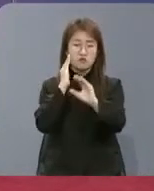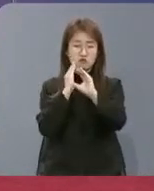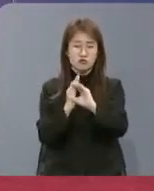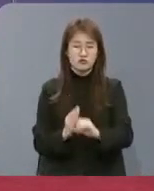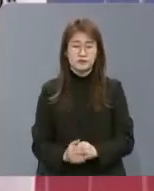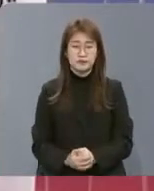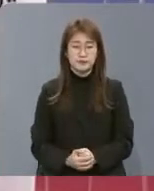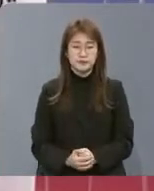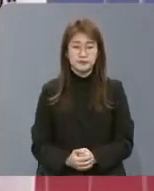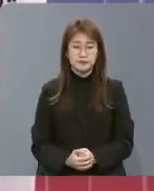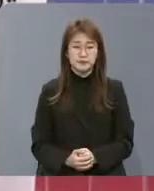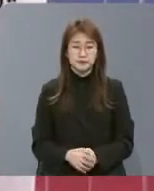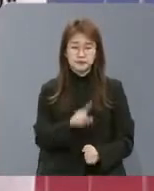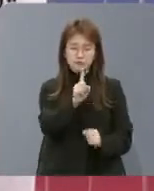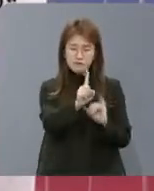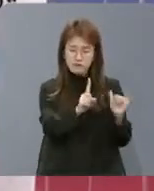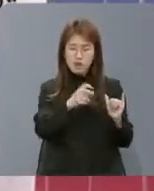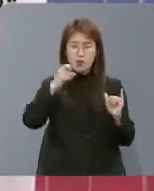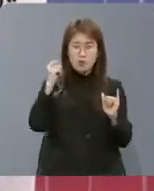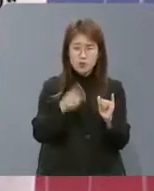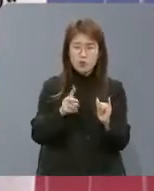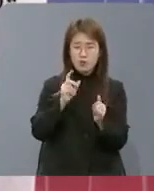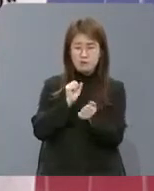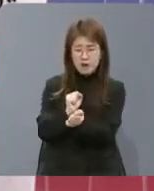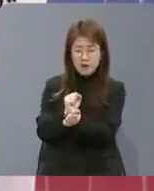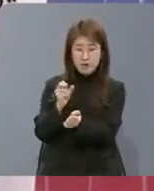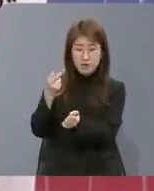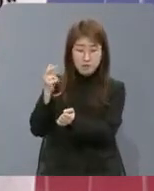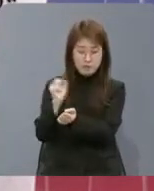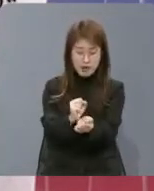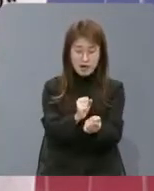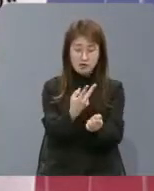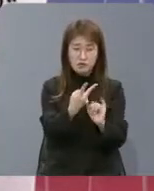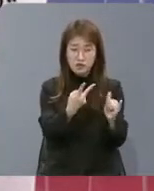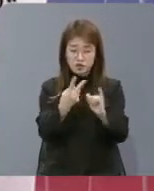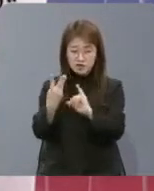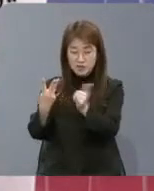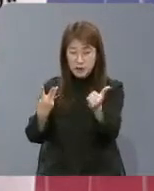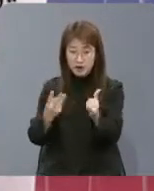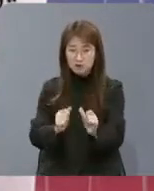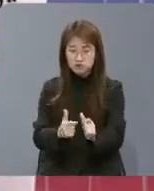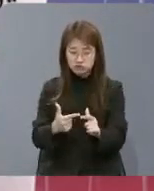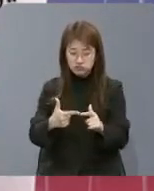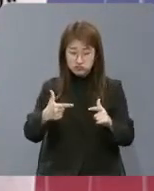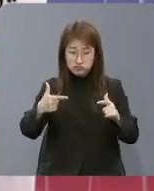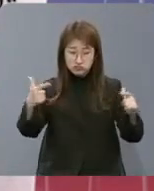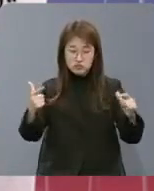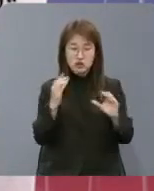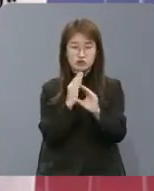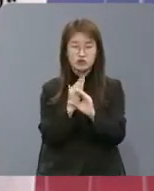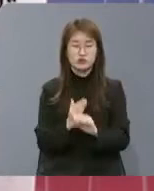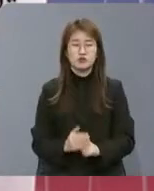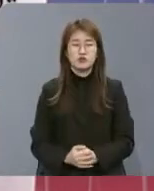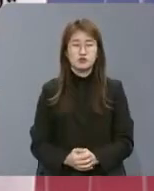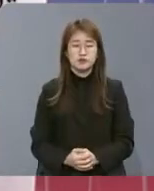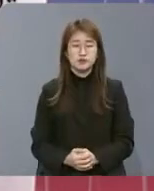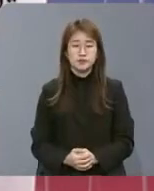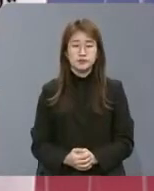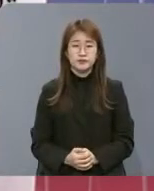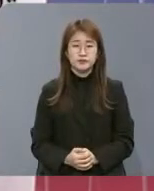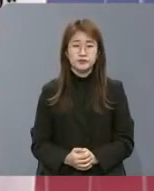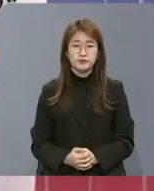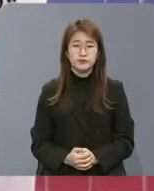겁니다. 1명이 또 다른 1명이 또 다른 그 1명이 2명, 3명, 4명으로 기하급수적으로 늘어날 수 있다는 의미를 말합니다.